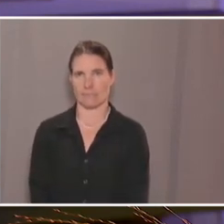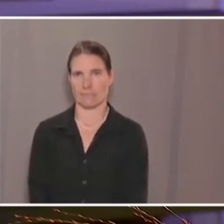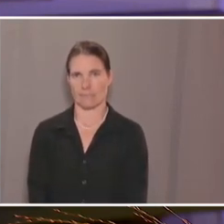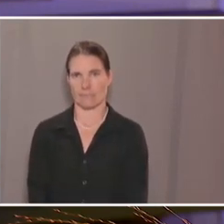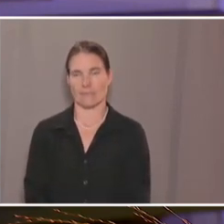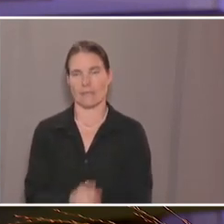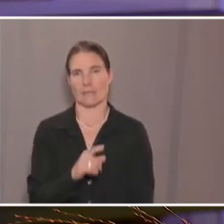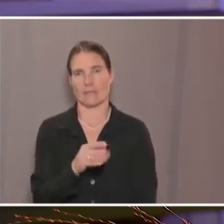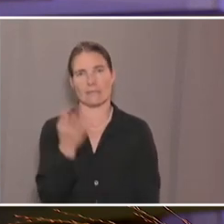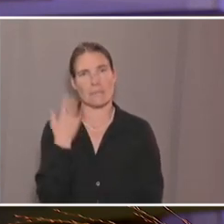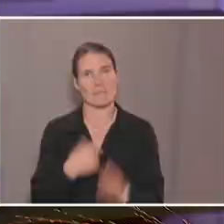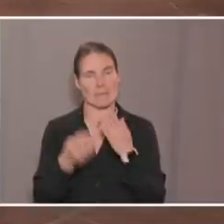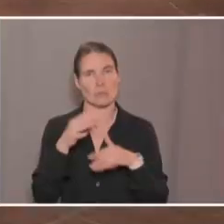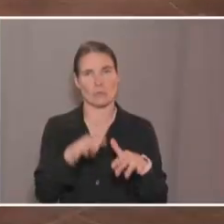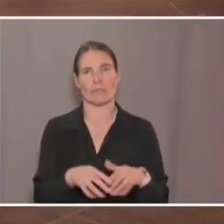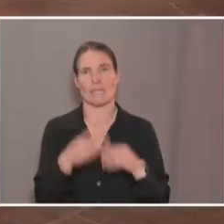1948.